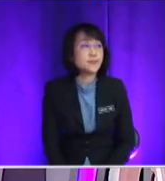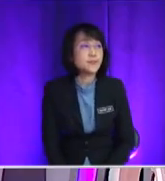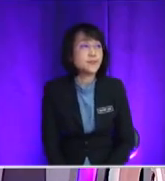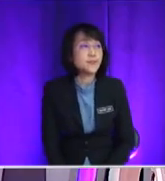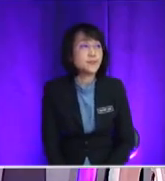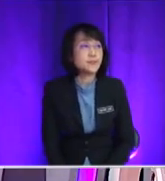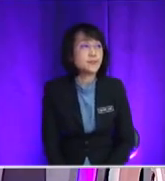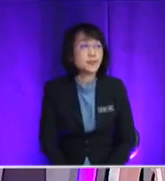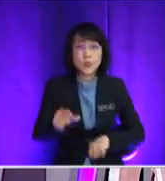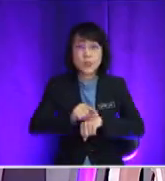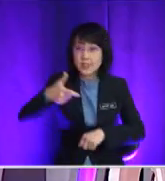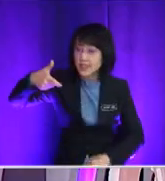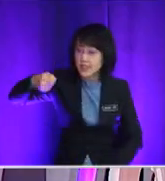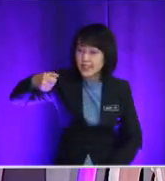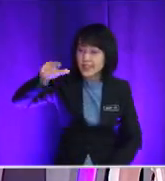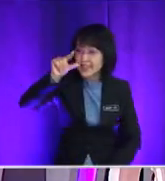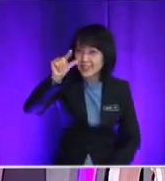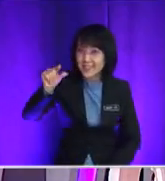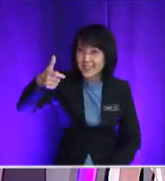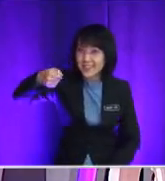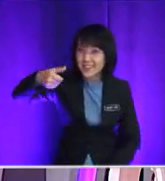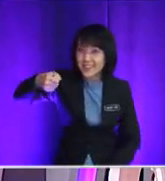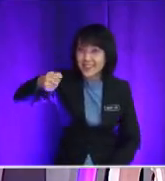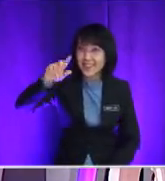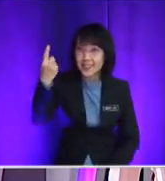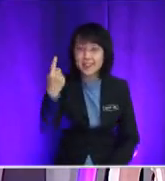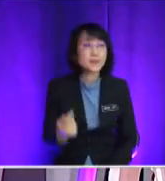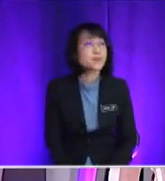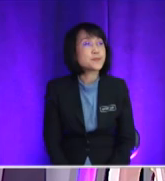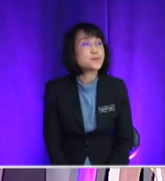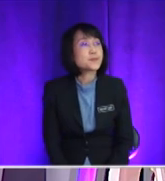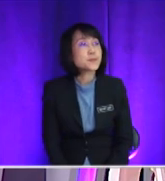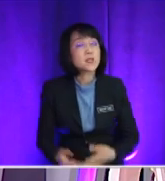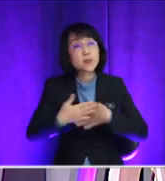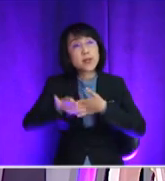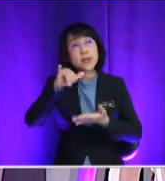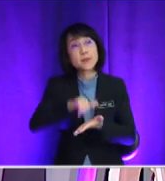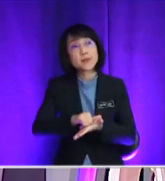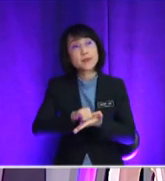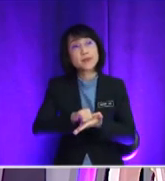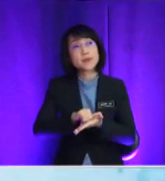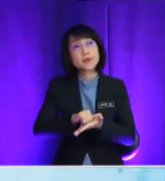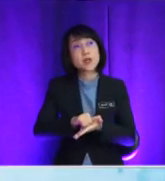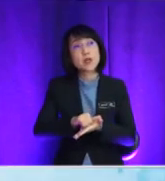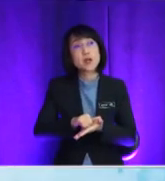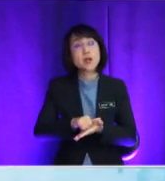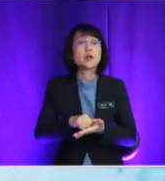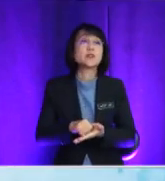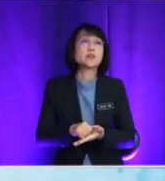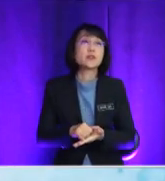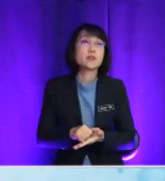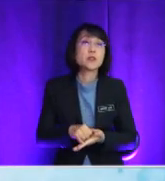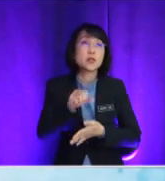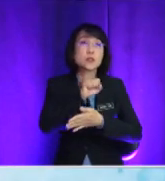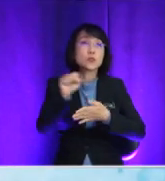Oke nih hasilnya selepas tuh apa yang perlu kita buat adalah penyedap tepi penyudah tepi ini